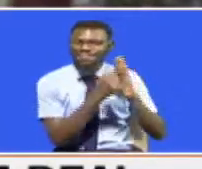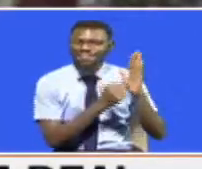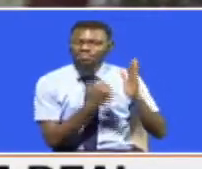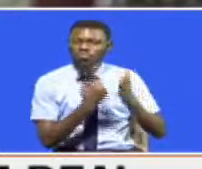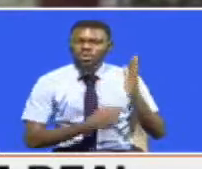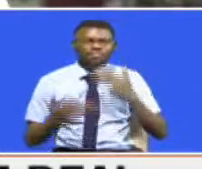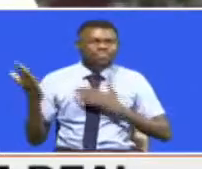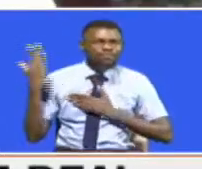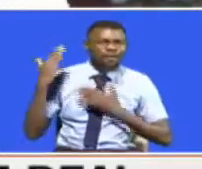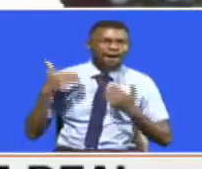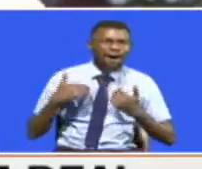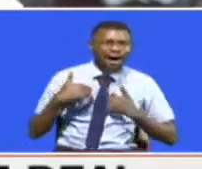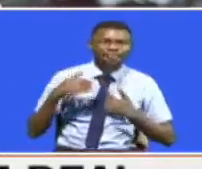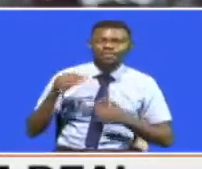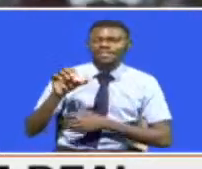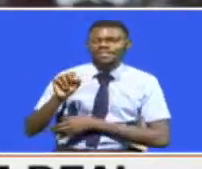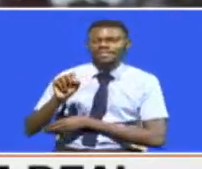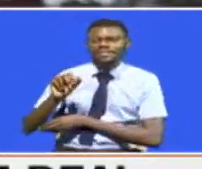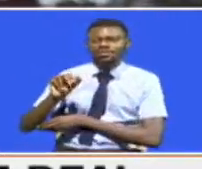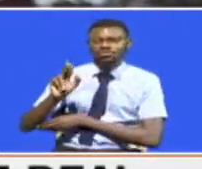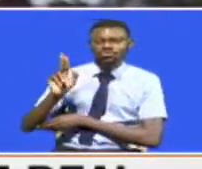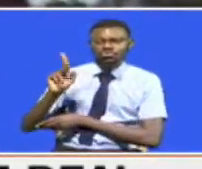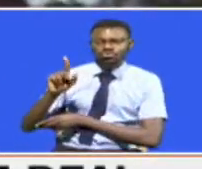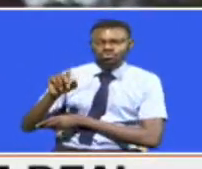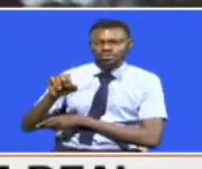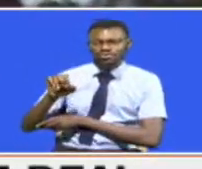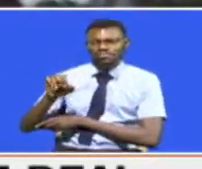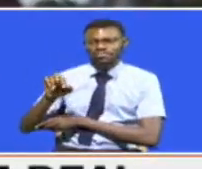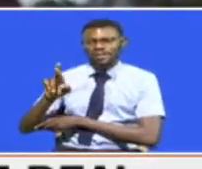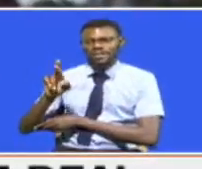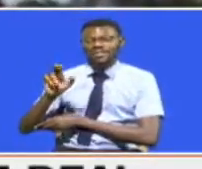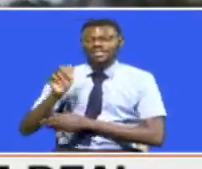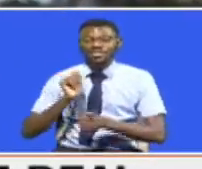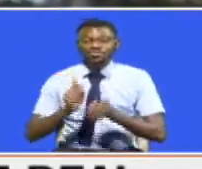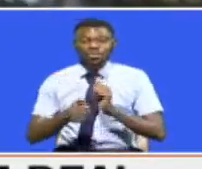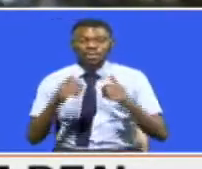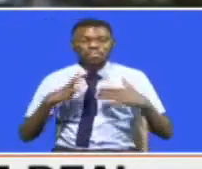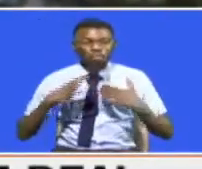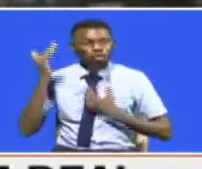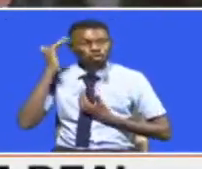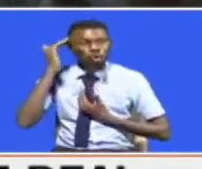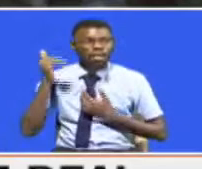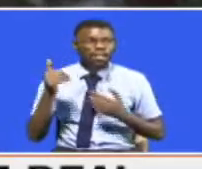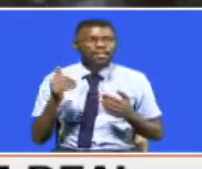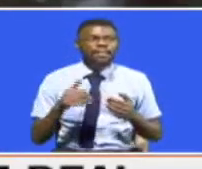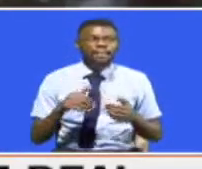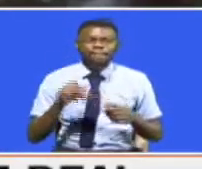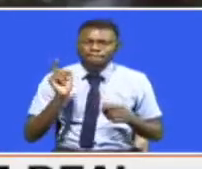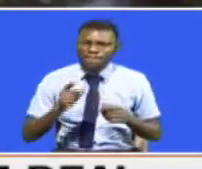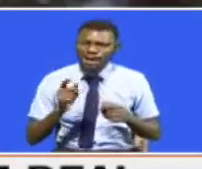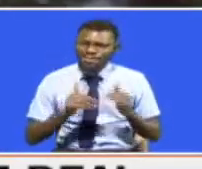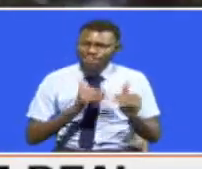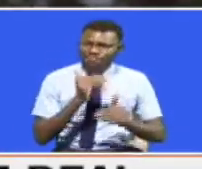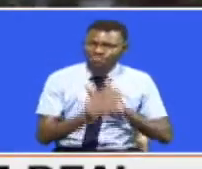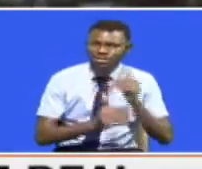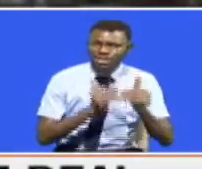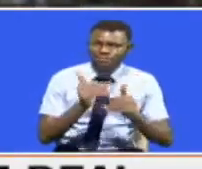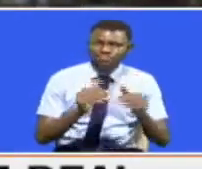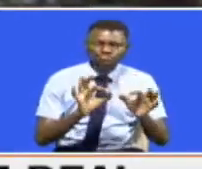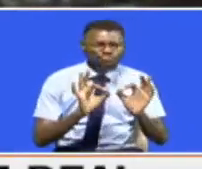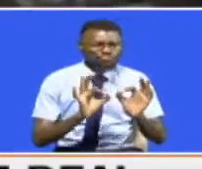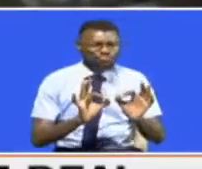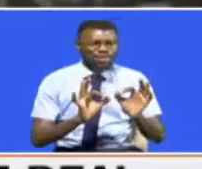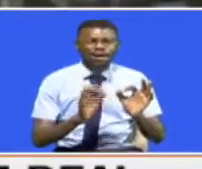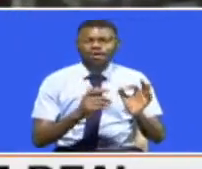sport, sindio? Kila mtu alijua nini ilikuwa inafanyika. Kwa sababu teams kuna benefits zinafaa kutoka kwa hiyo contract